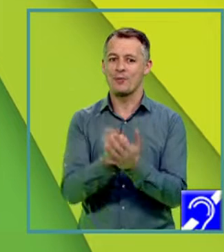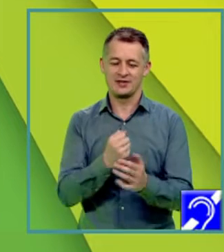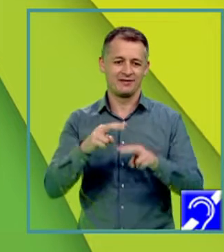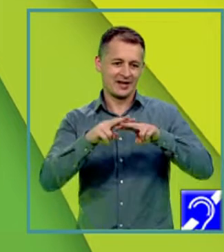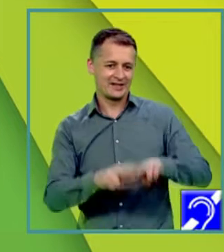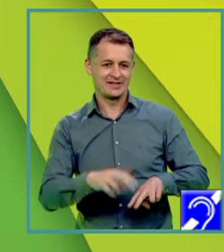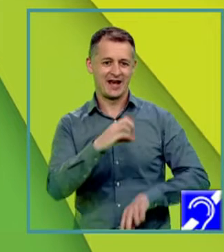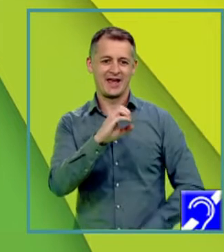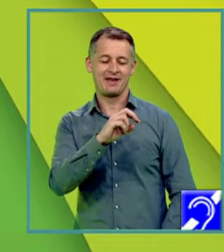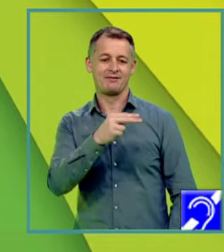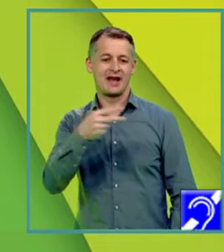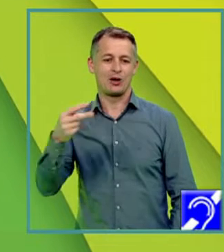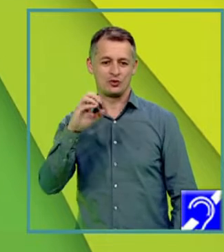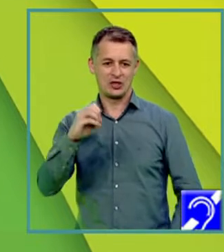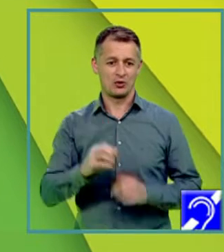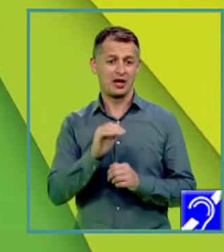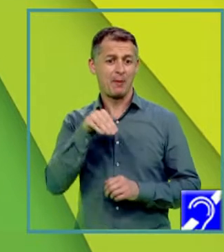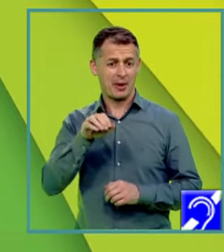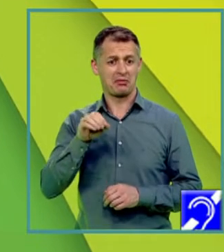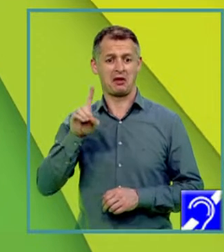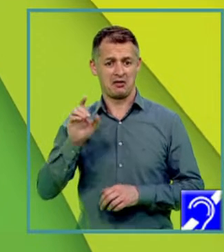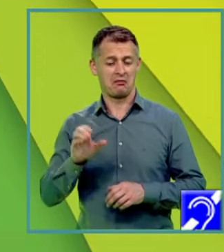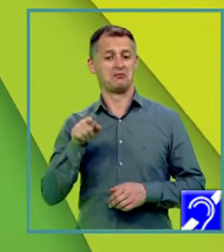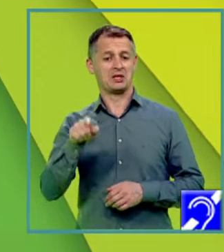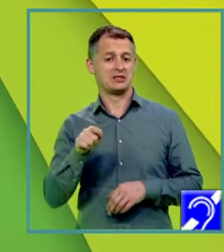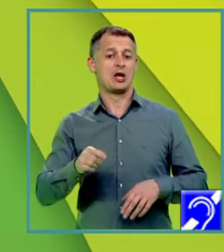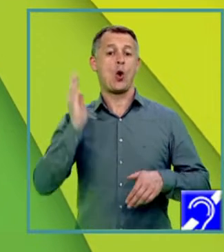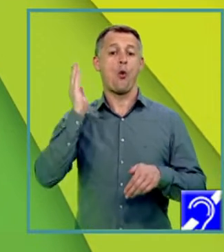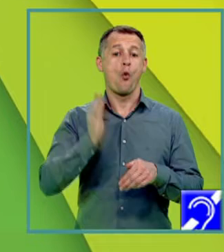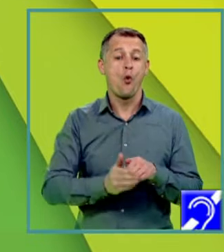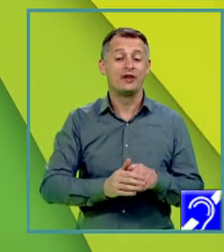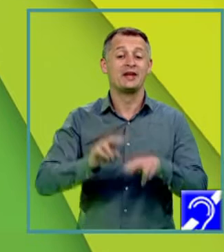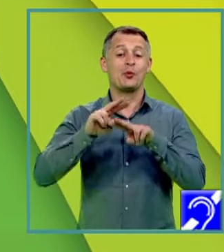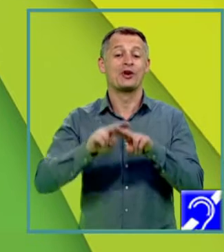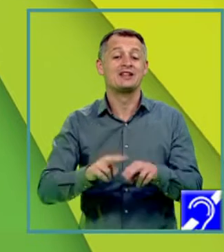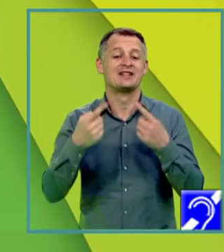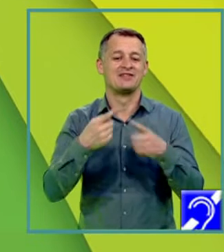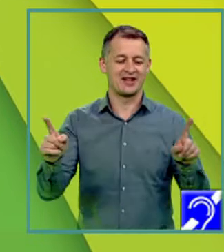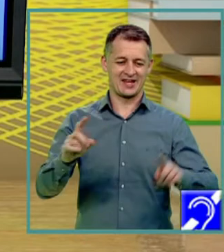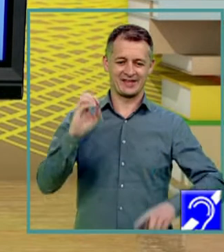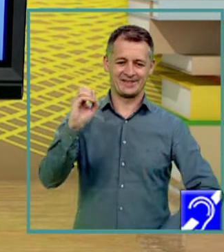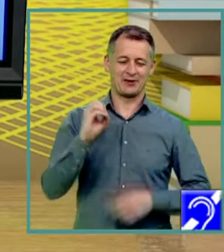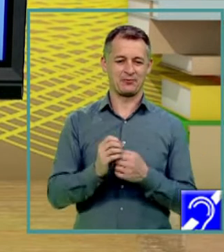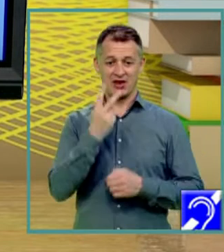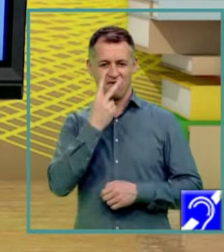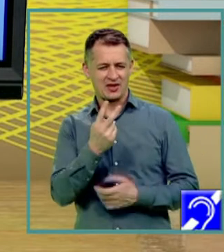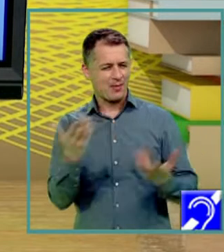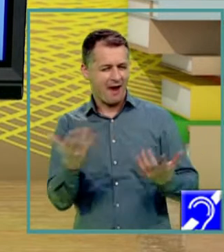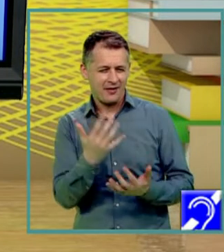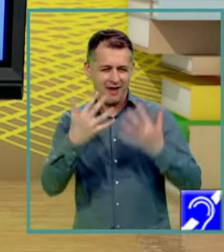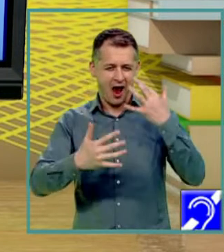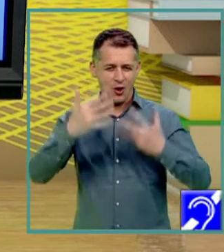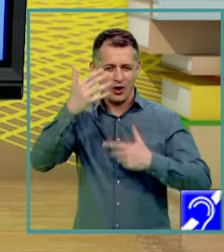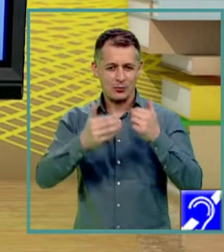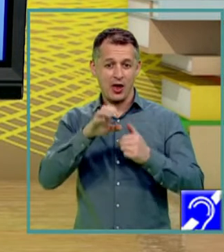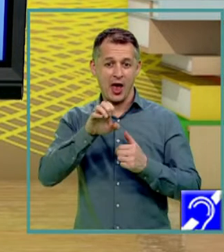rest egal cu 0 c m m d c în acest context va fi ultimul rest diferit de zero să vedem care ar fi algoritmul